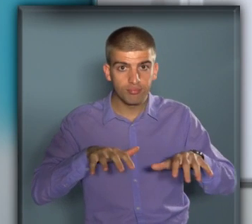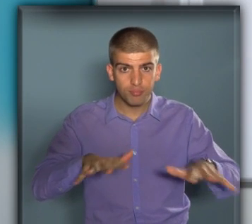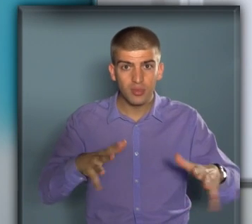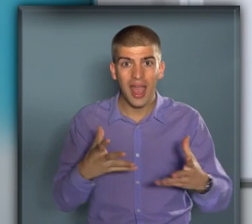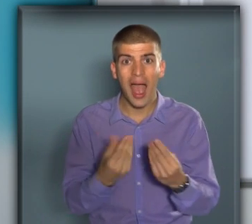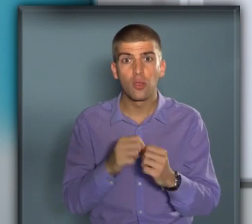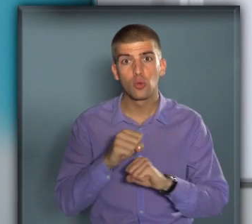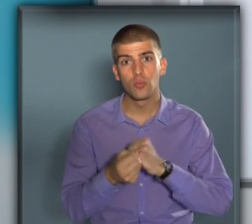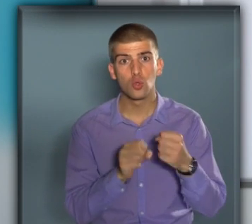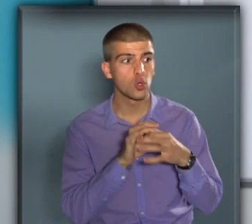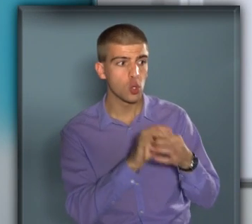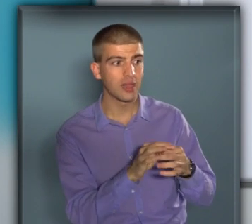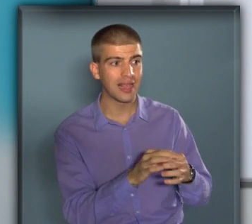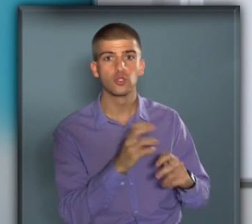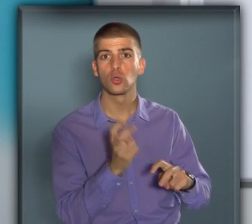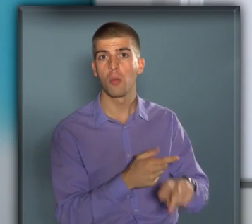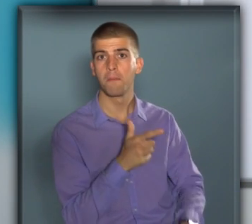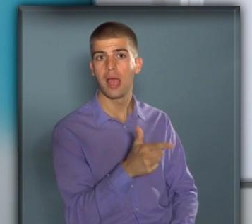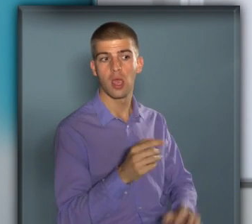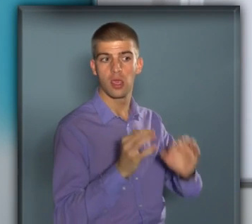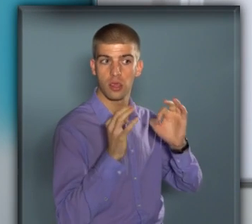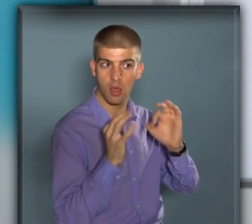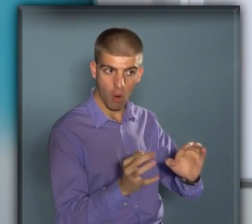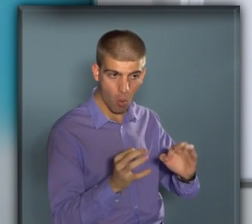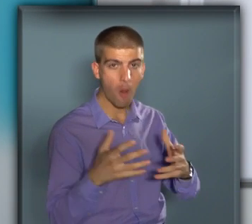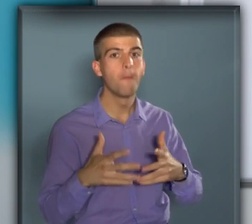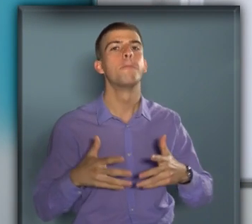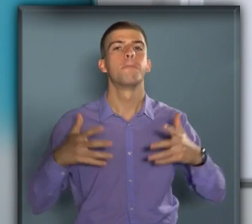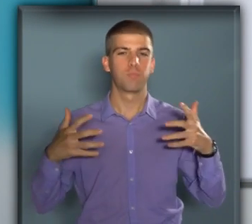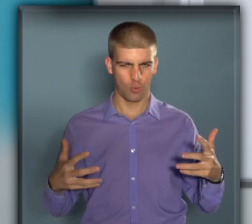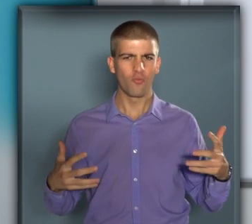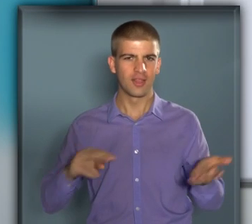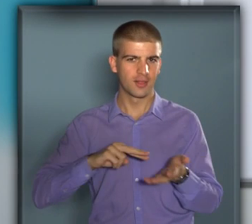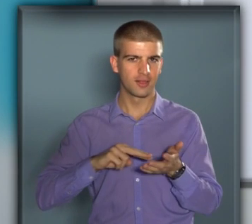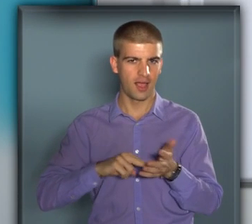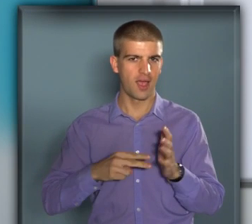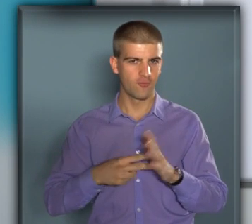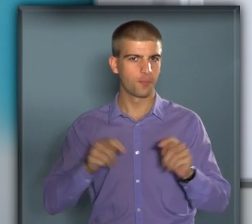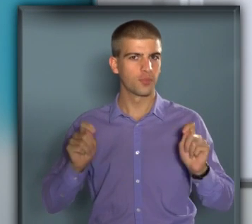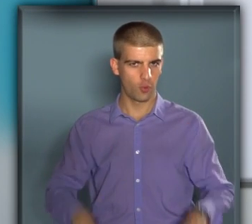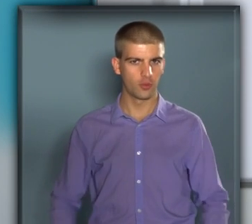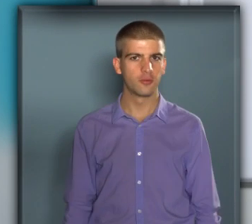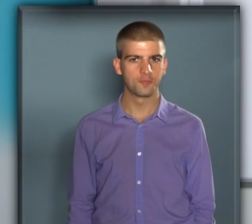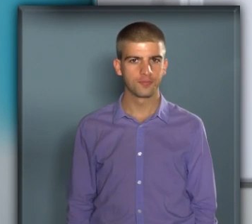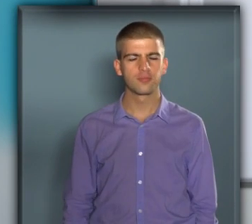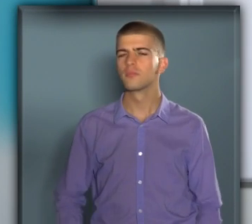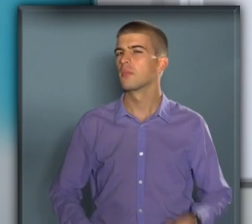és egyébként nagyon jó az együttműködésünk önökkel, ezért a bővítés mellett döntöttünk. A bővítés az